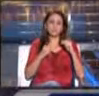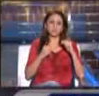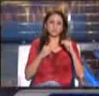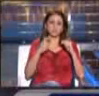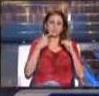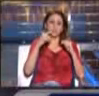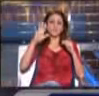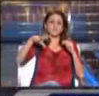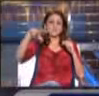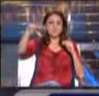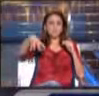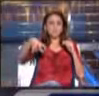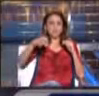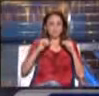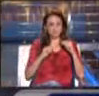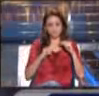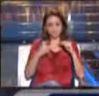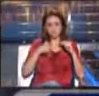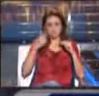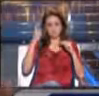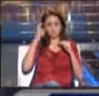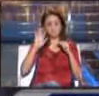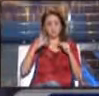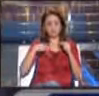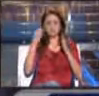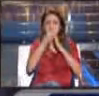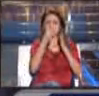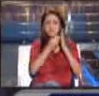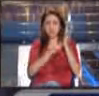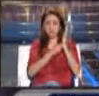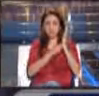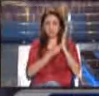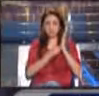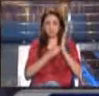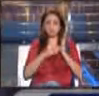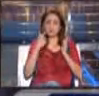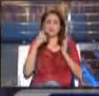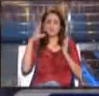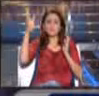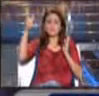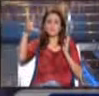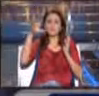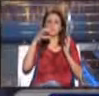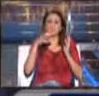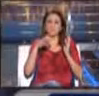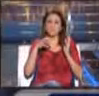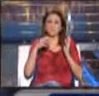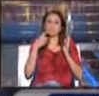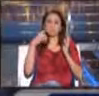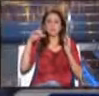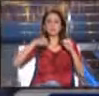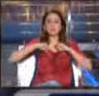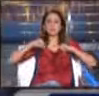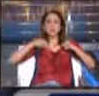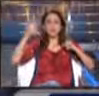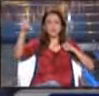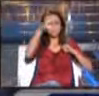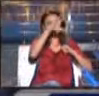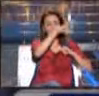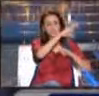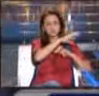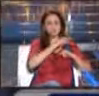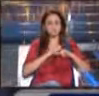في مكان. ما اقدرش أأمن دوري يتلعب في اكثر من كذا نادي وفي